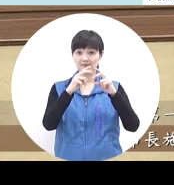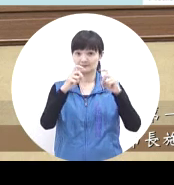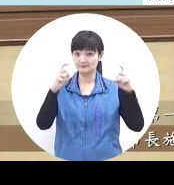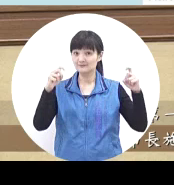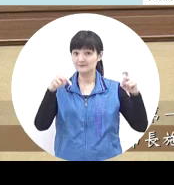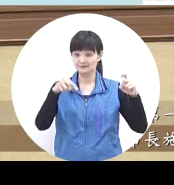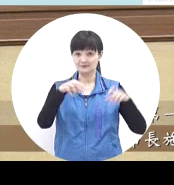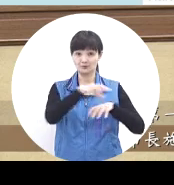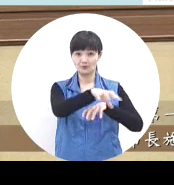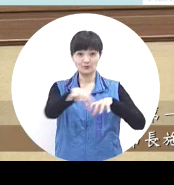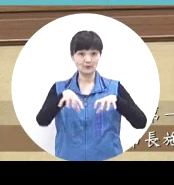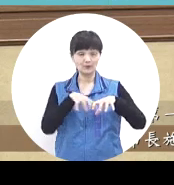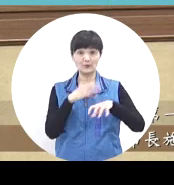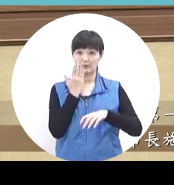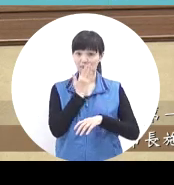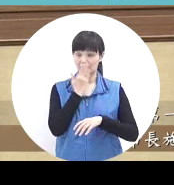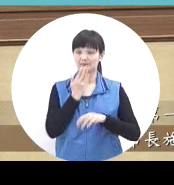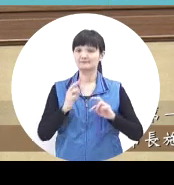地。